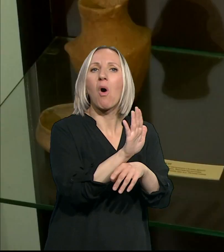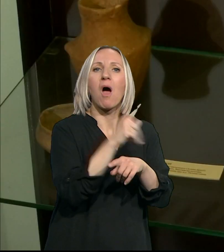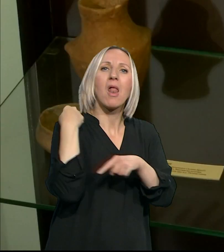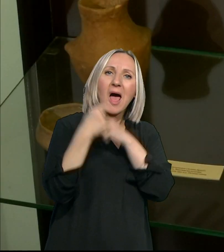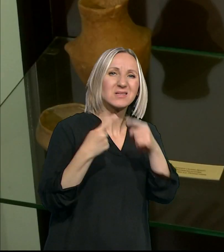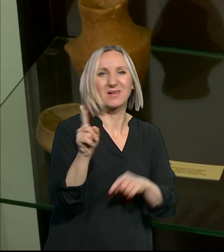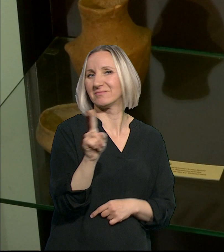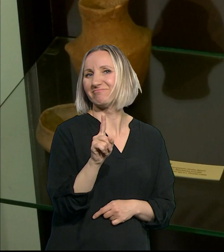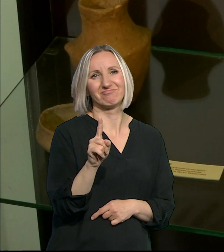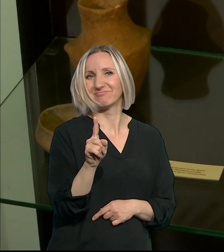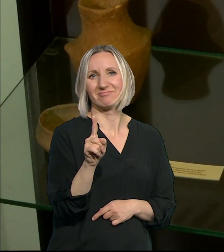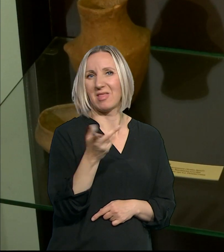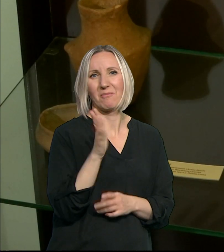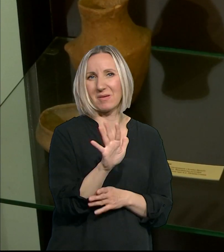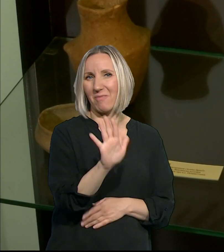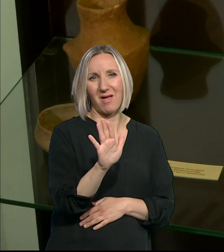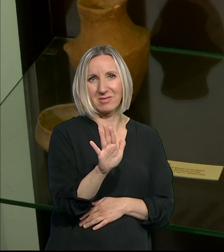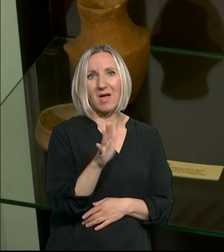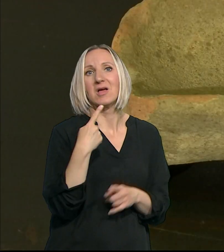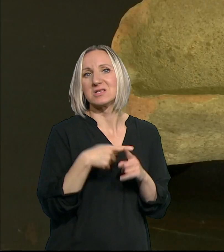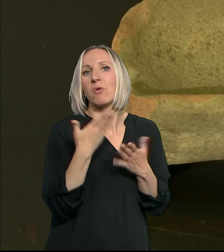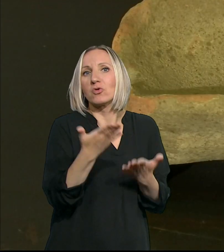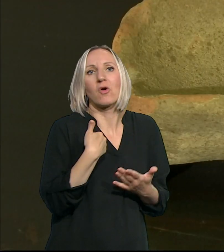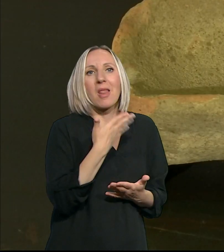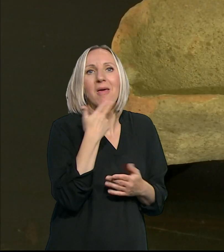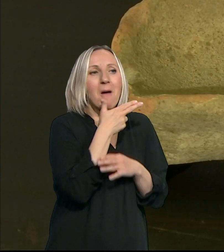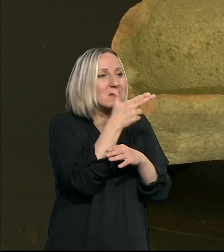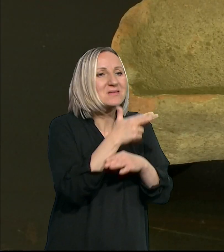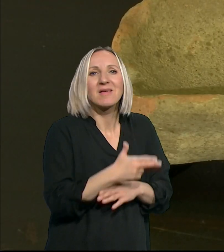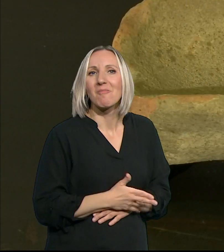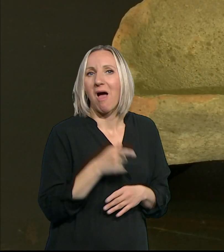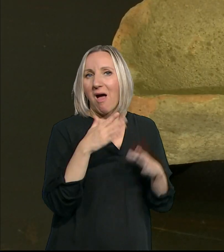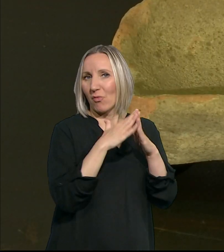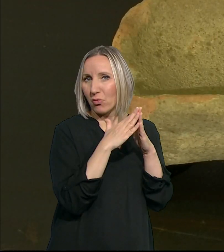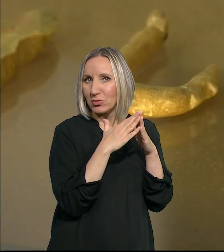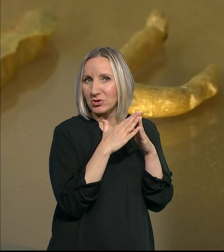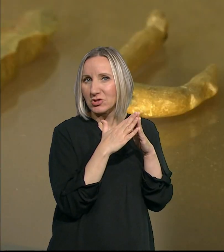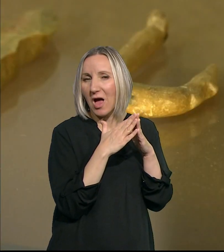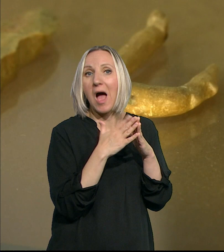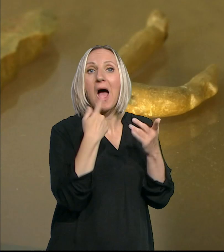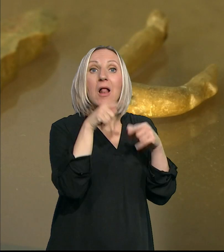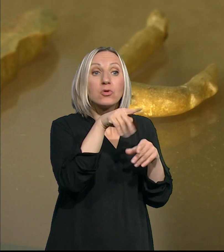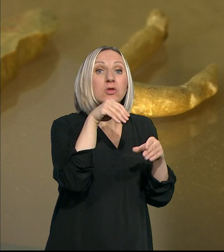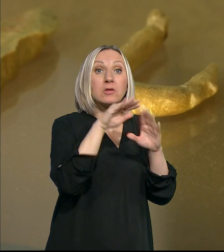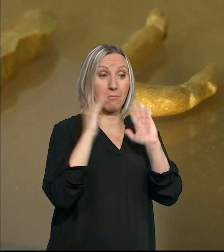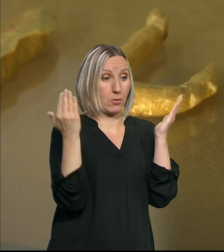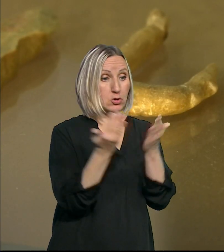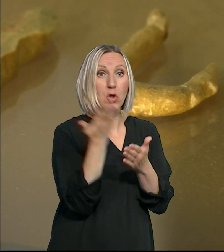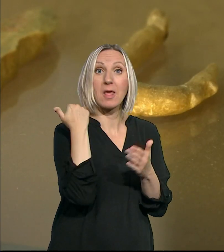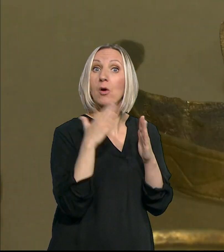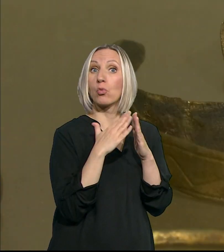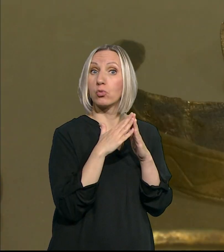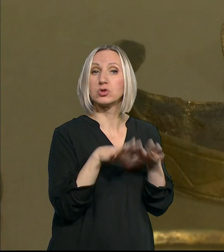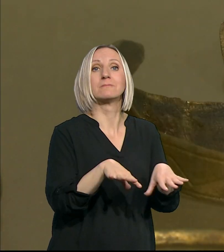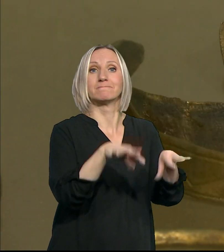naslednika. Pa je to jedan od razloga zašto je makar slikom nema u našoj priči. Međutim, i u tim prostorijama nekadašnje kuće nedavno